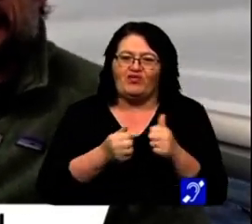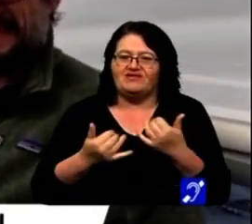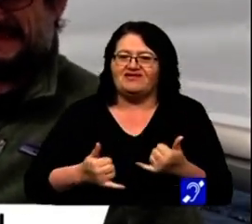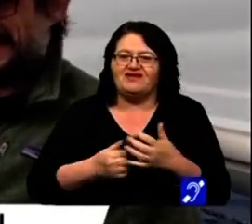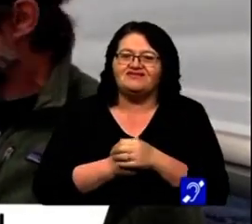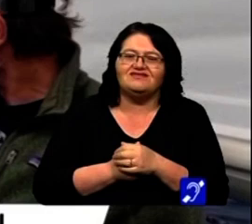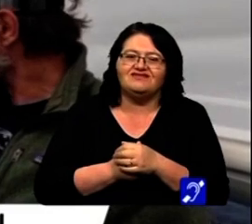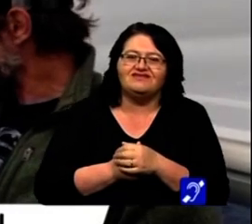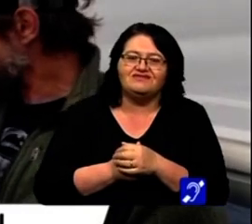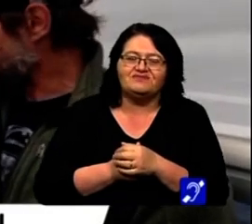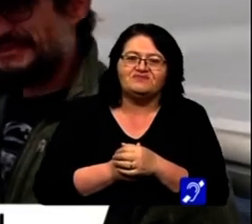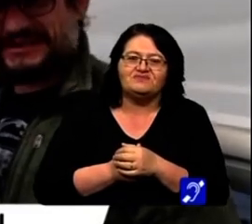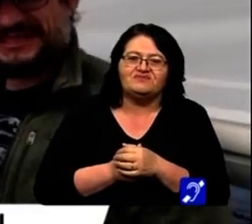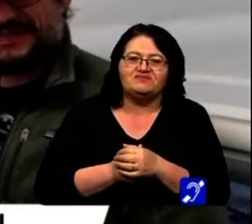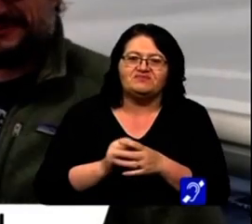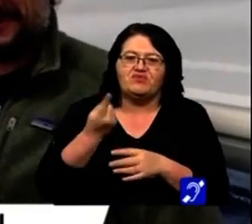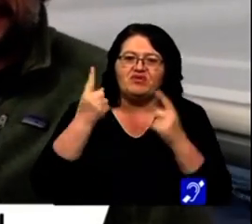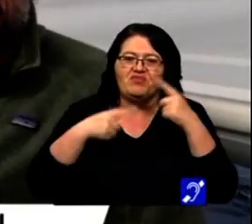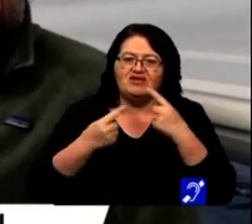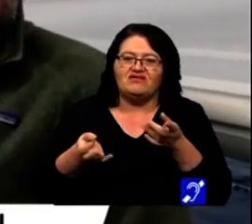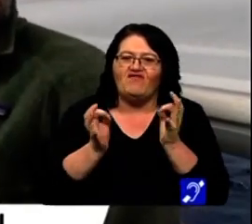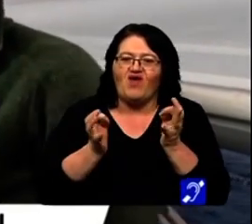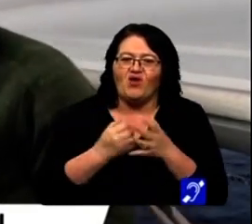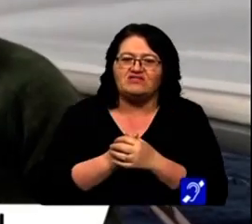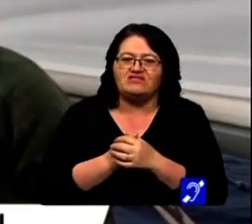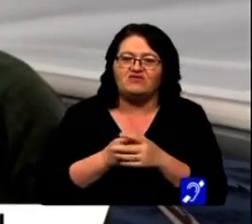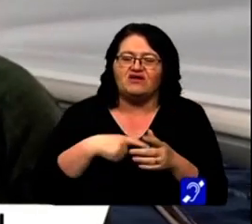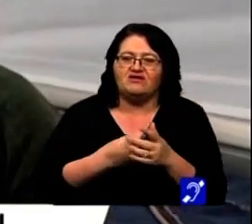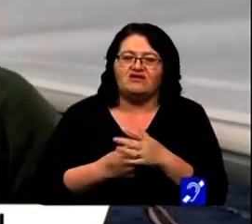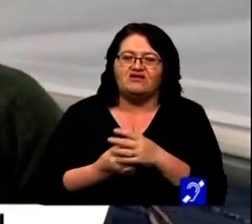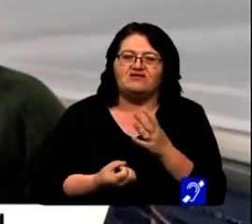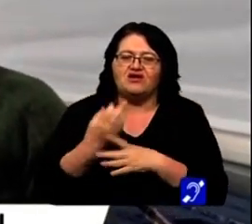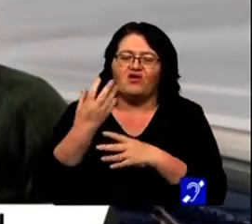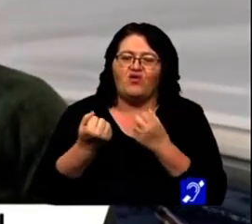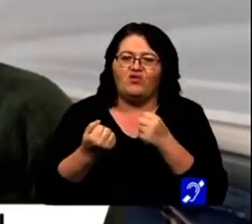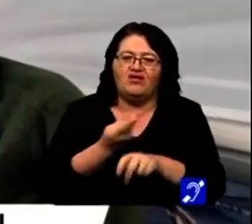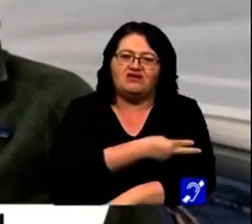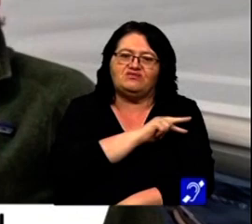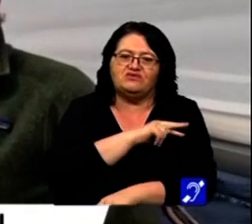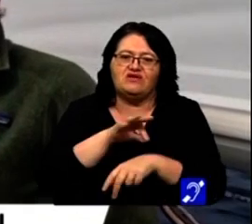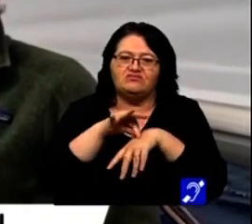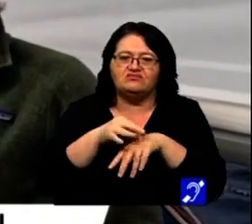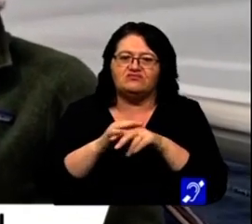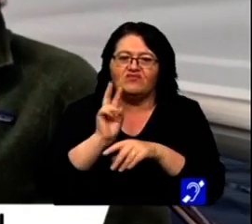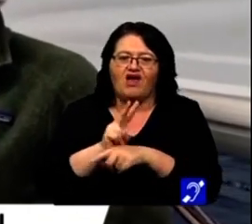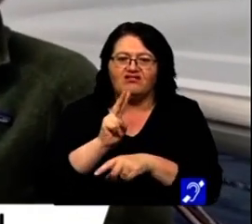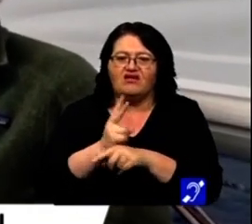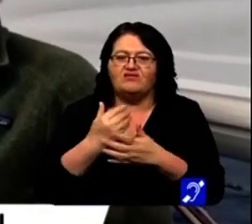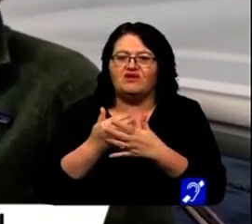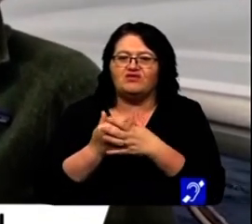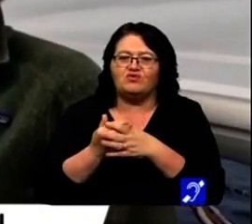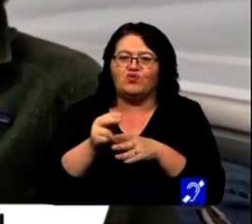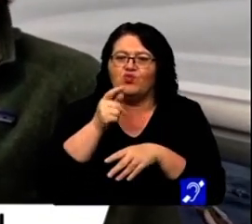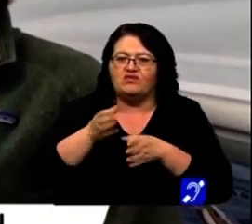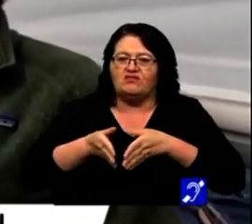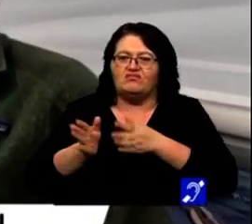astăzi. E prima zi în care îl folosim. Este un autopilot care ține cont de